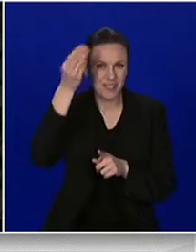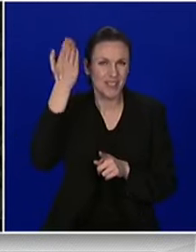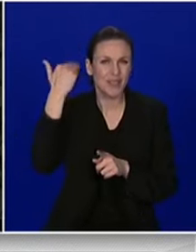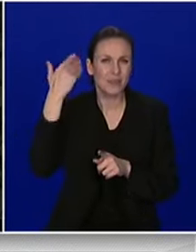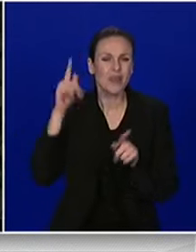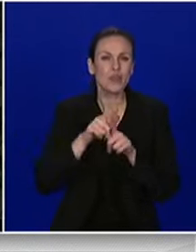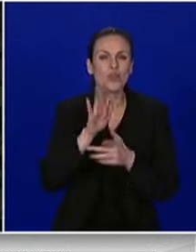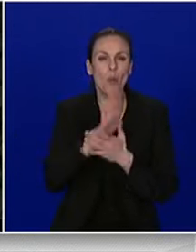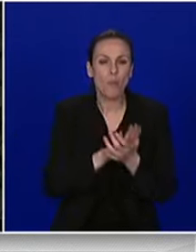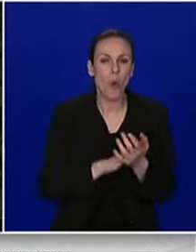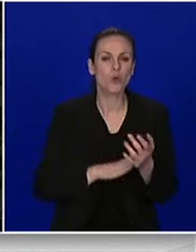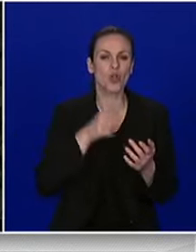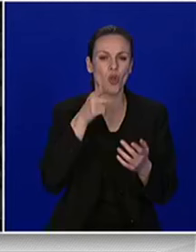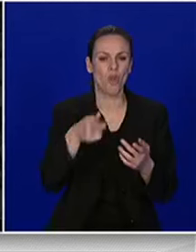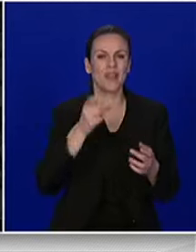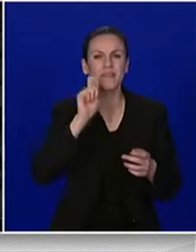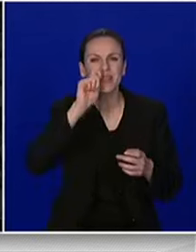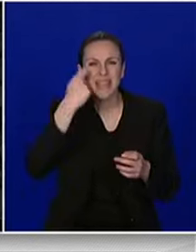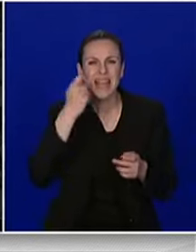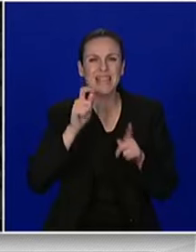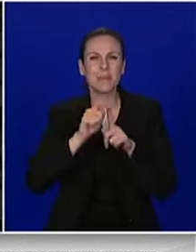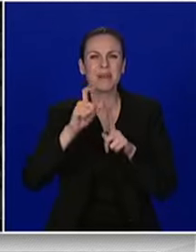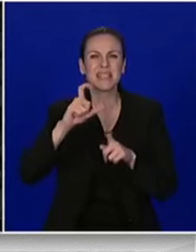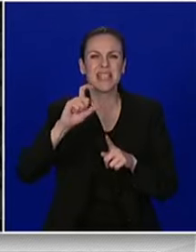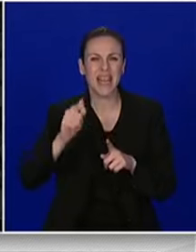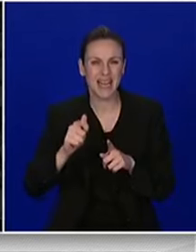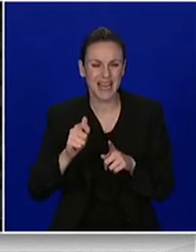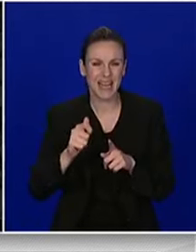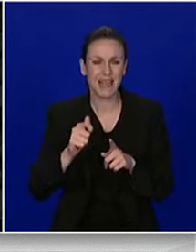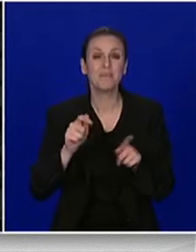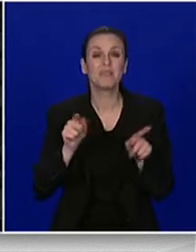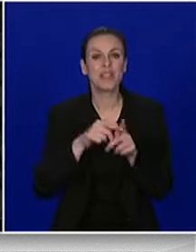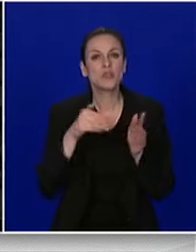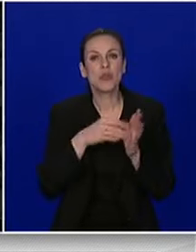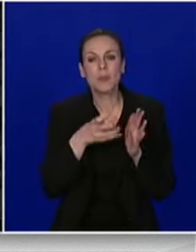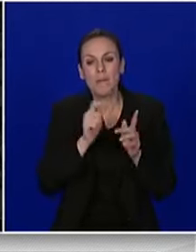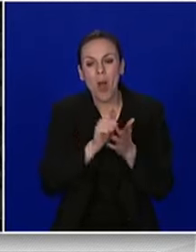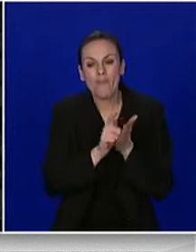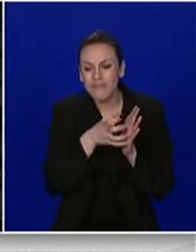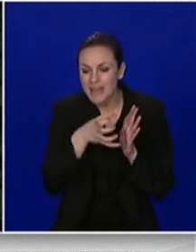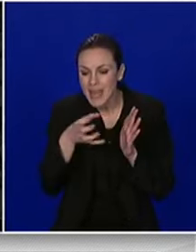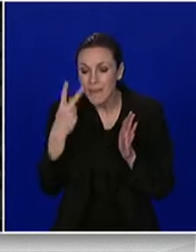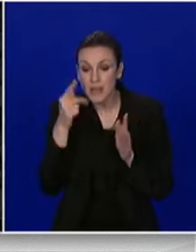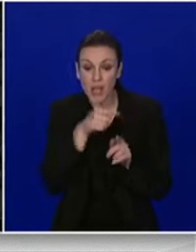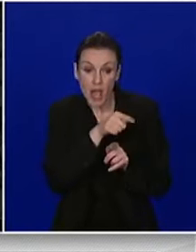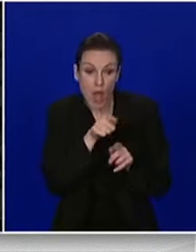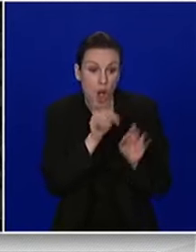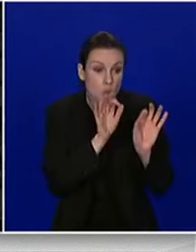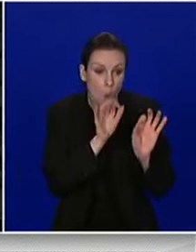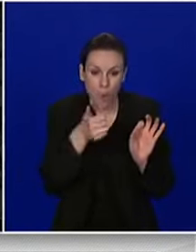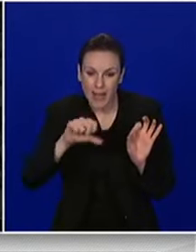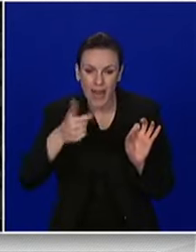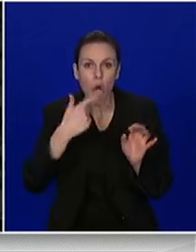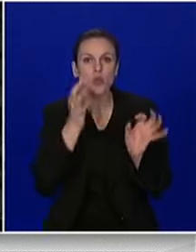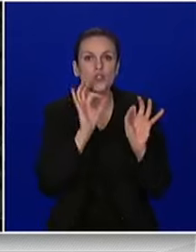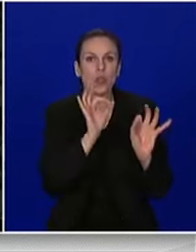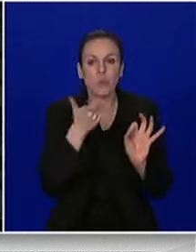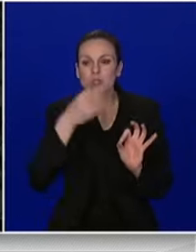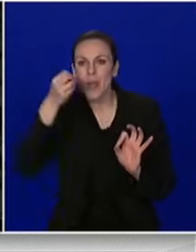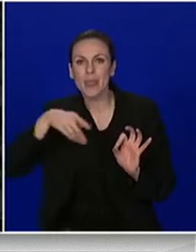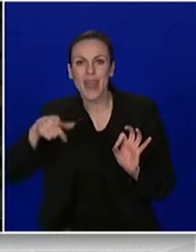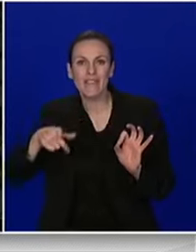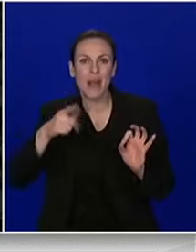izlazili i komercijalni testovi za PCR, trebalo je malo vremena da se vidi koji su dobri, koji nisu, i to